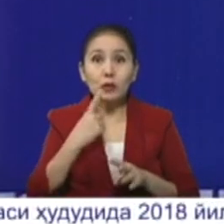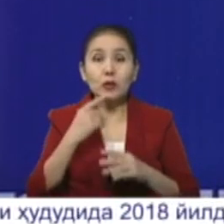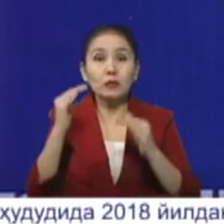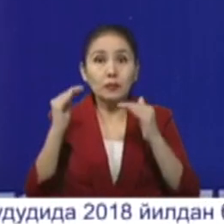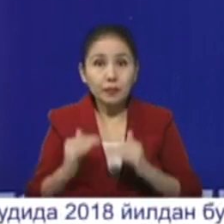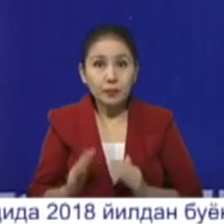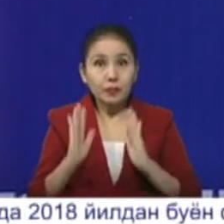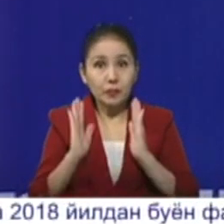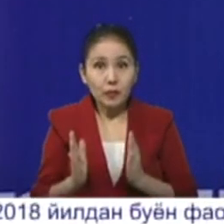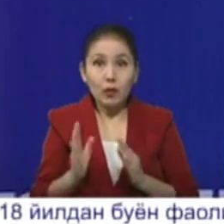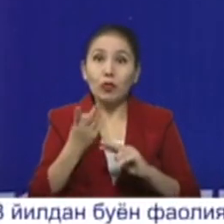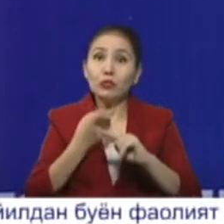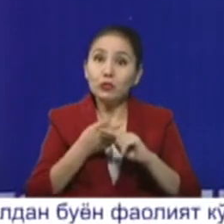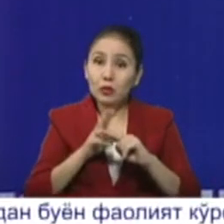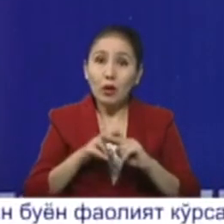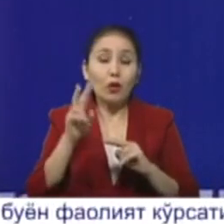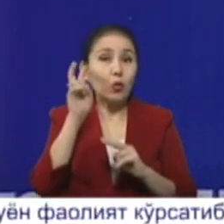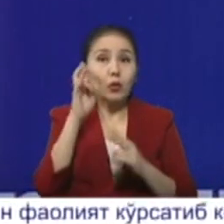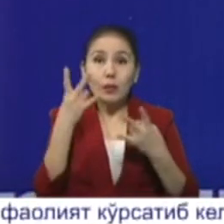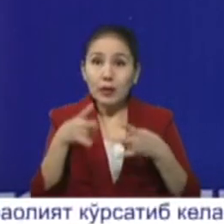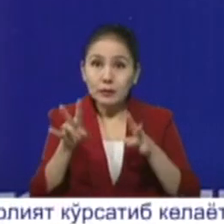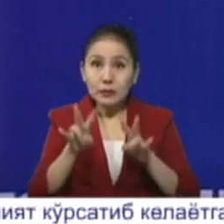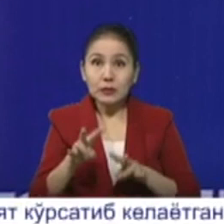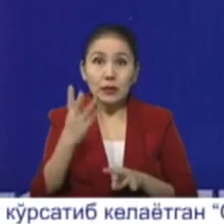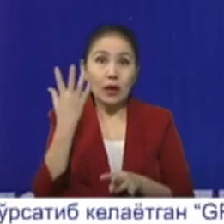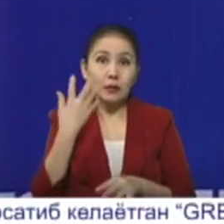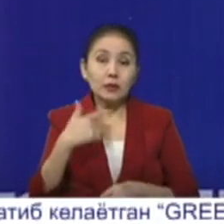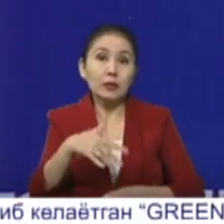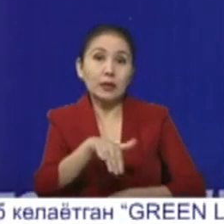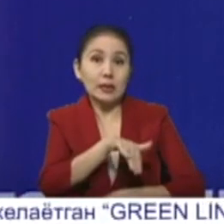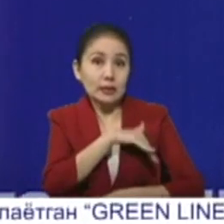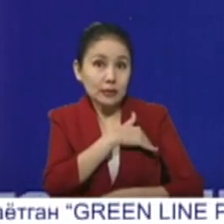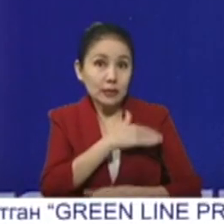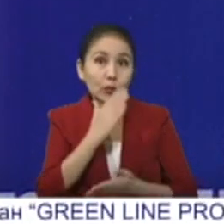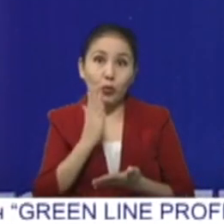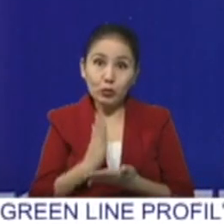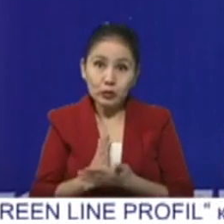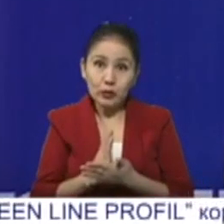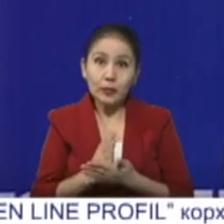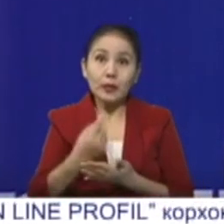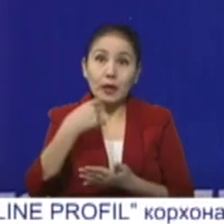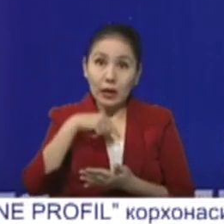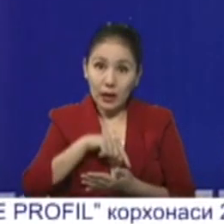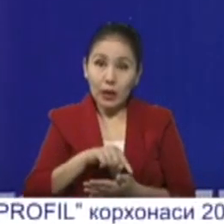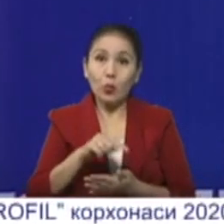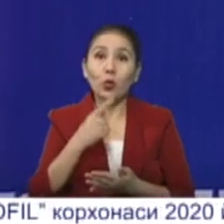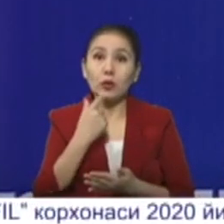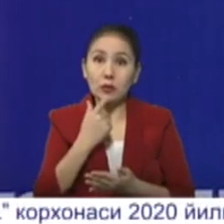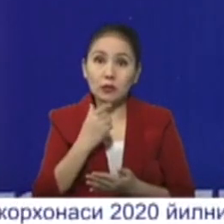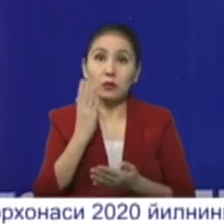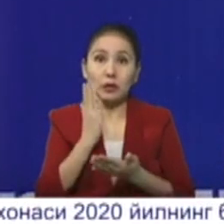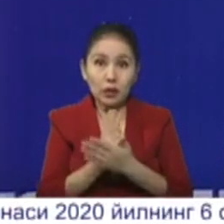uchun qo'rqmasdan issig'i chiqayotgan organizmda, demak, immun tizimi ishlayotgandan